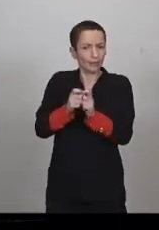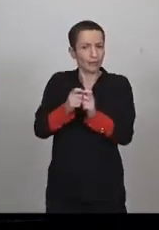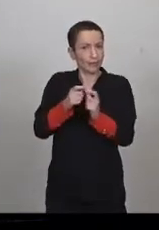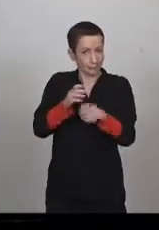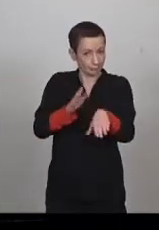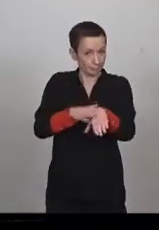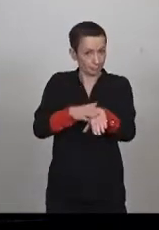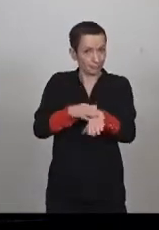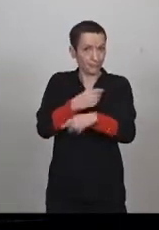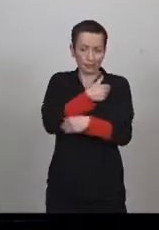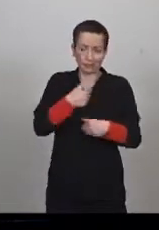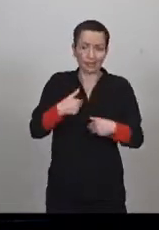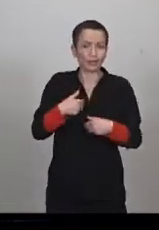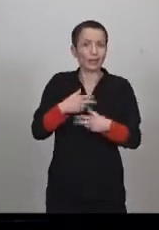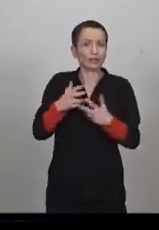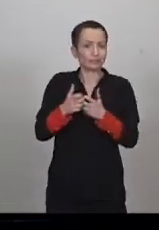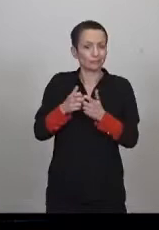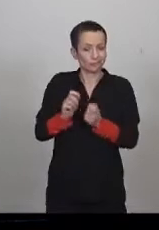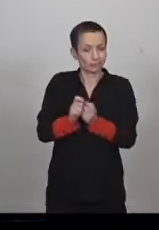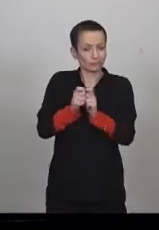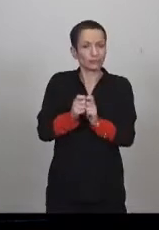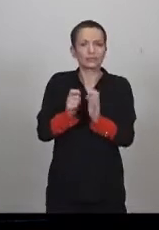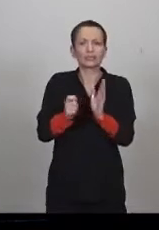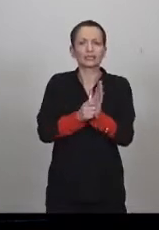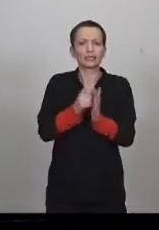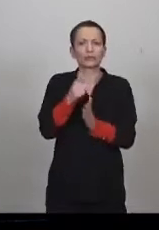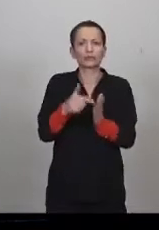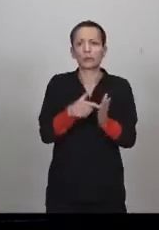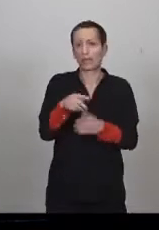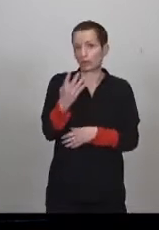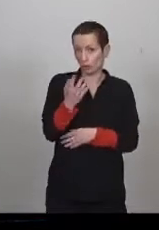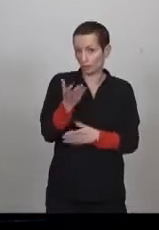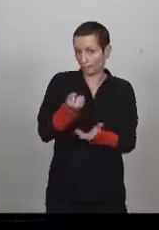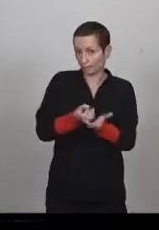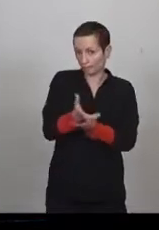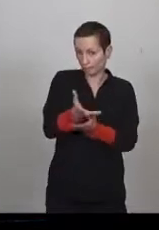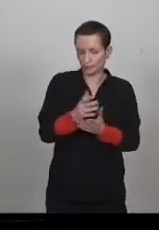la dernière révision en la matière était intervenue en 2014.